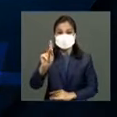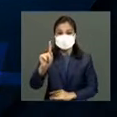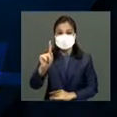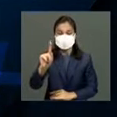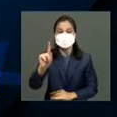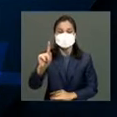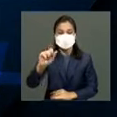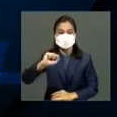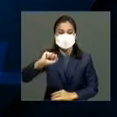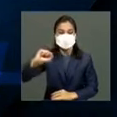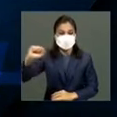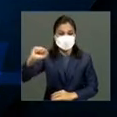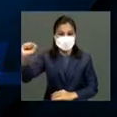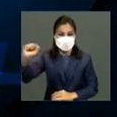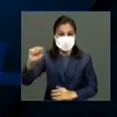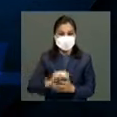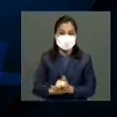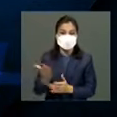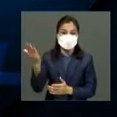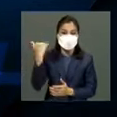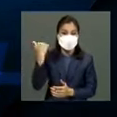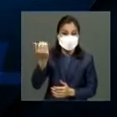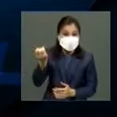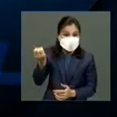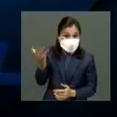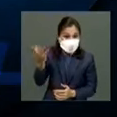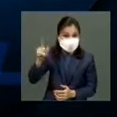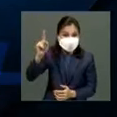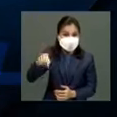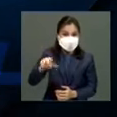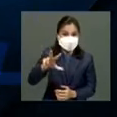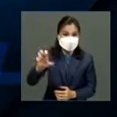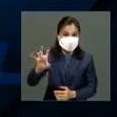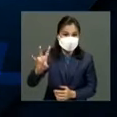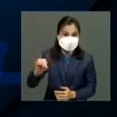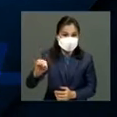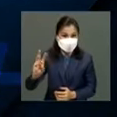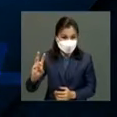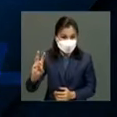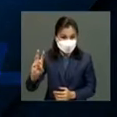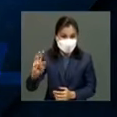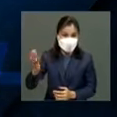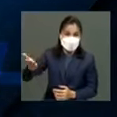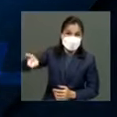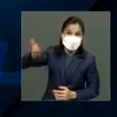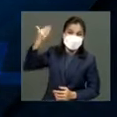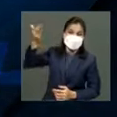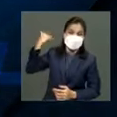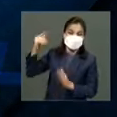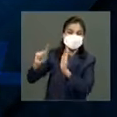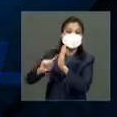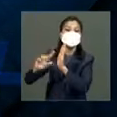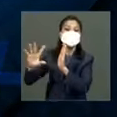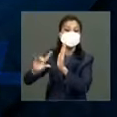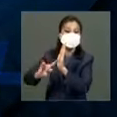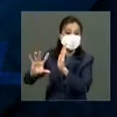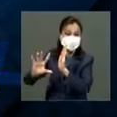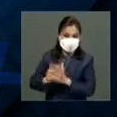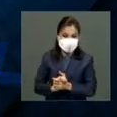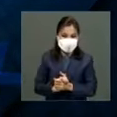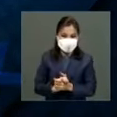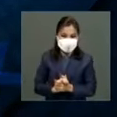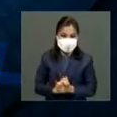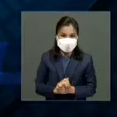ามือเนี่ยนะครับถึงแม้จะน้อยกว่าเมื่อวานนี้ 1,376 วันก่อนสิครับวันที่5เมื่อว